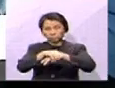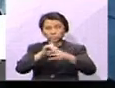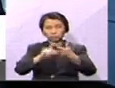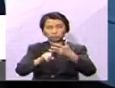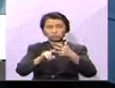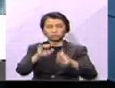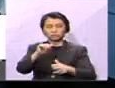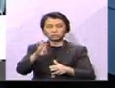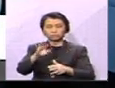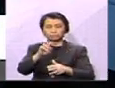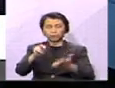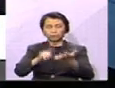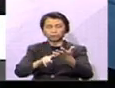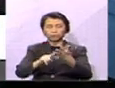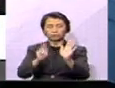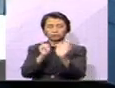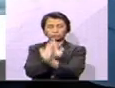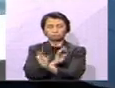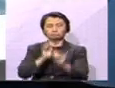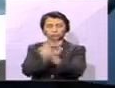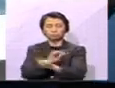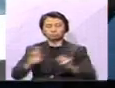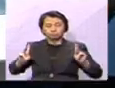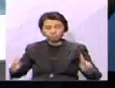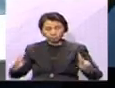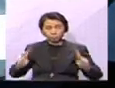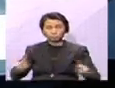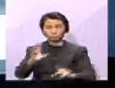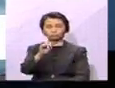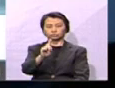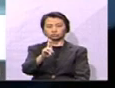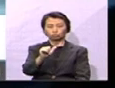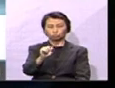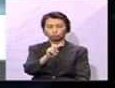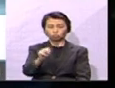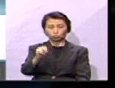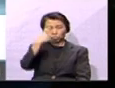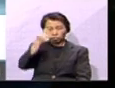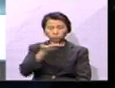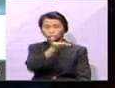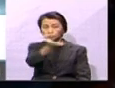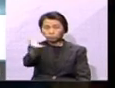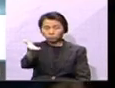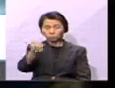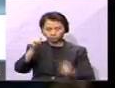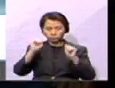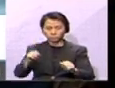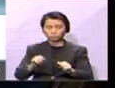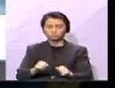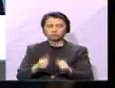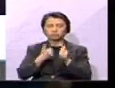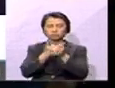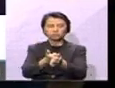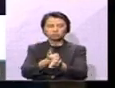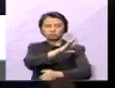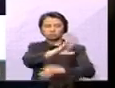Iban serta kadasan Dusun dan untuk Anda orang ramai boleh mengikuti segala perkembangan